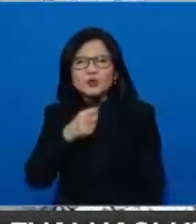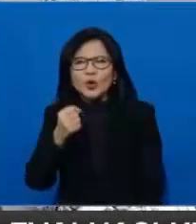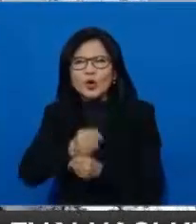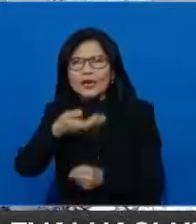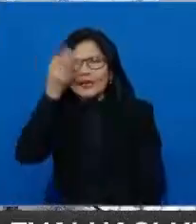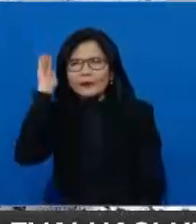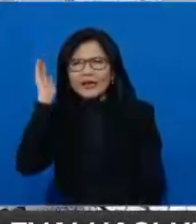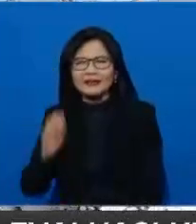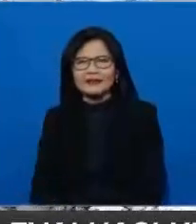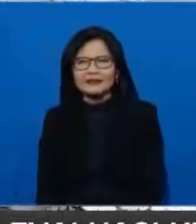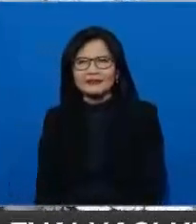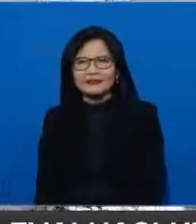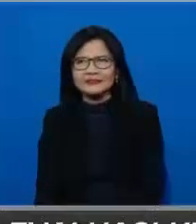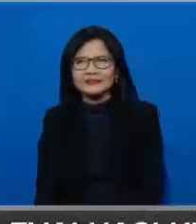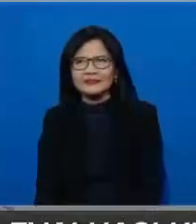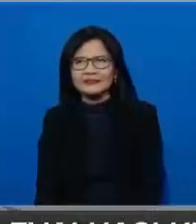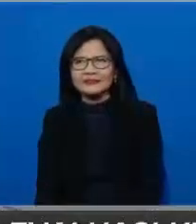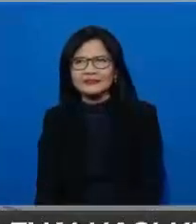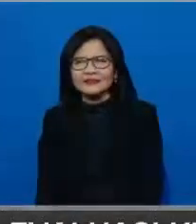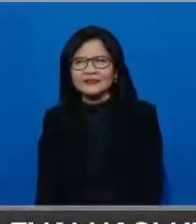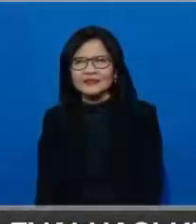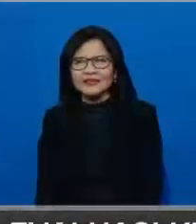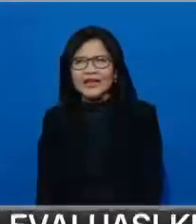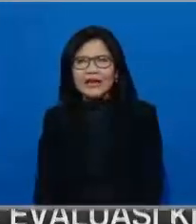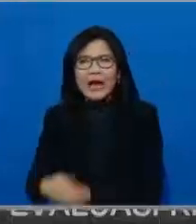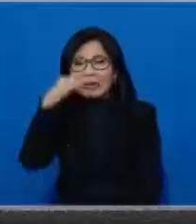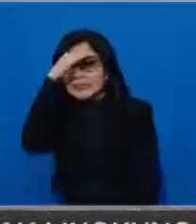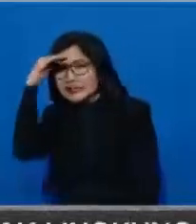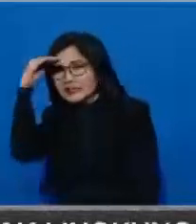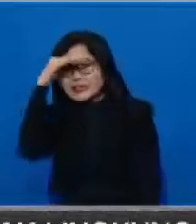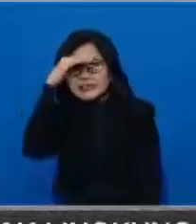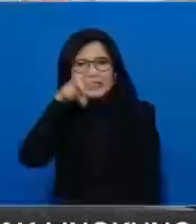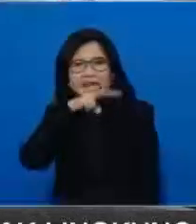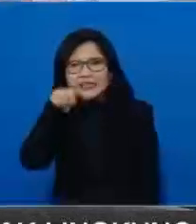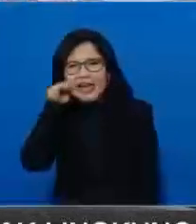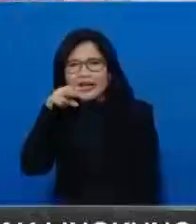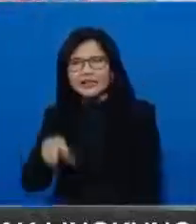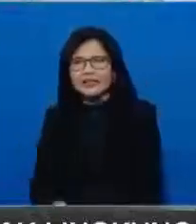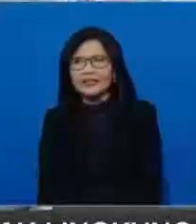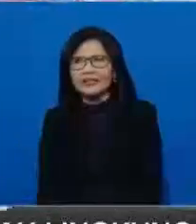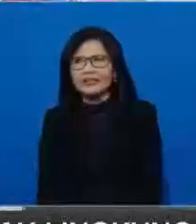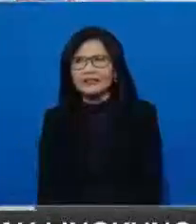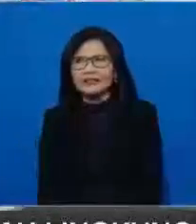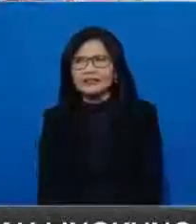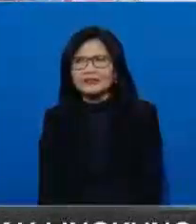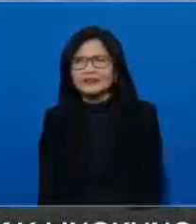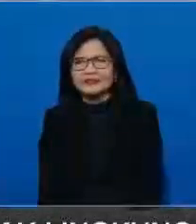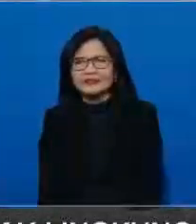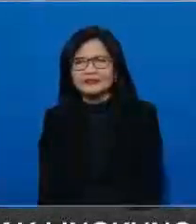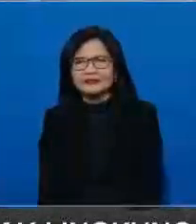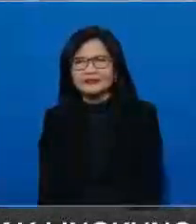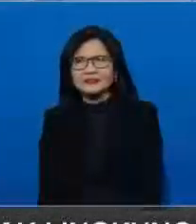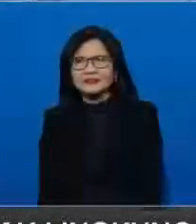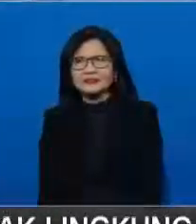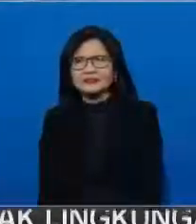kebetulan gimmick. Gimmicknya sih seru pas lagi itu kayak gini-gini gitu mbak gitu. Terlalu gitu sih yang